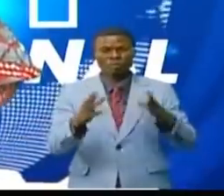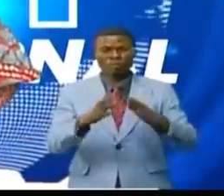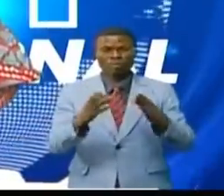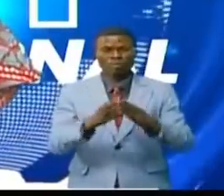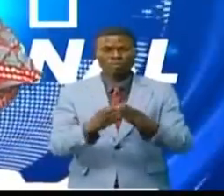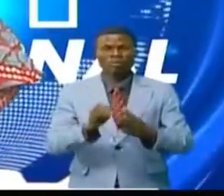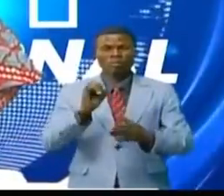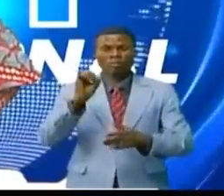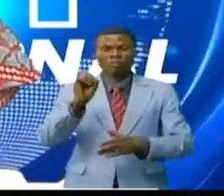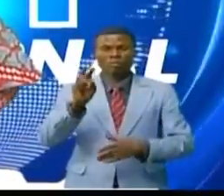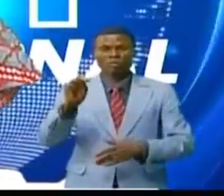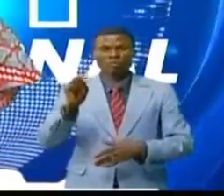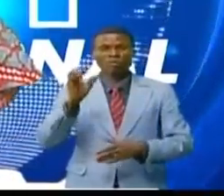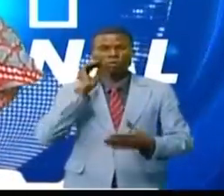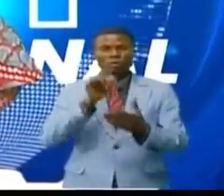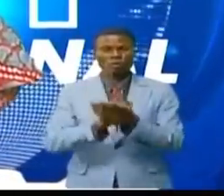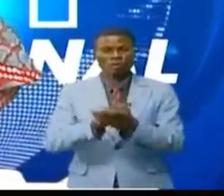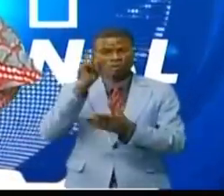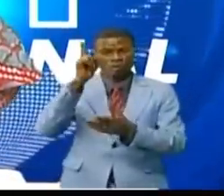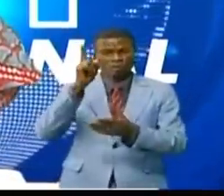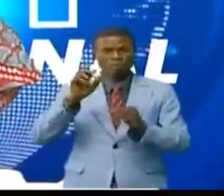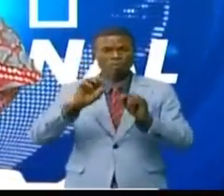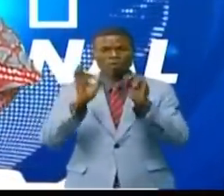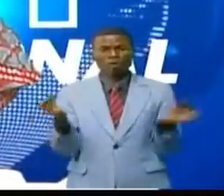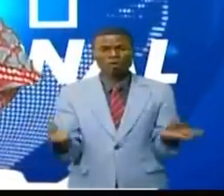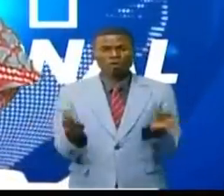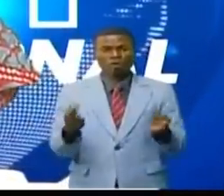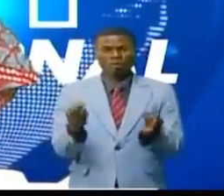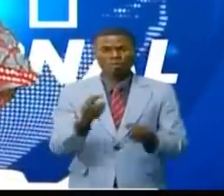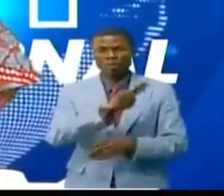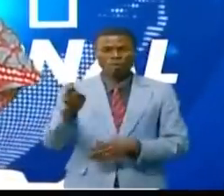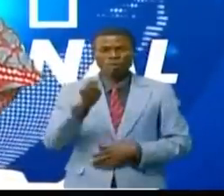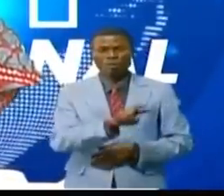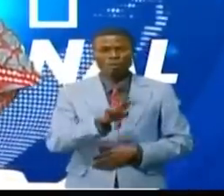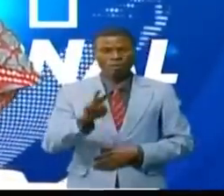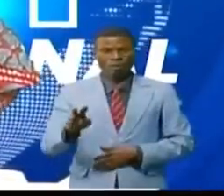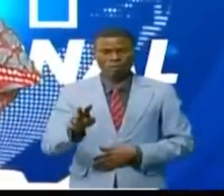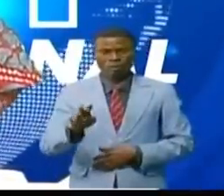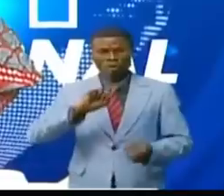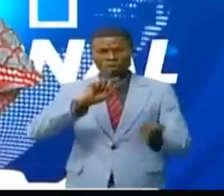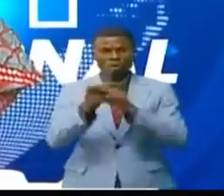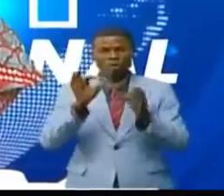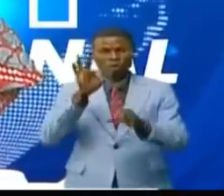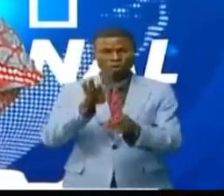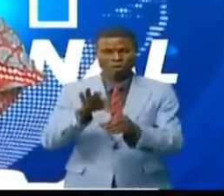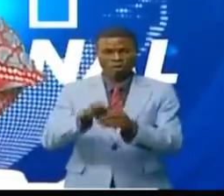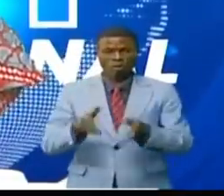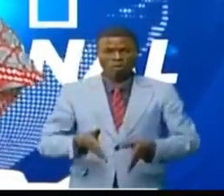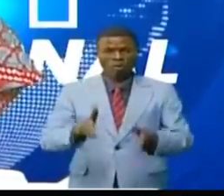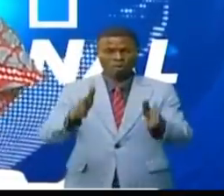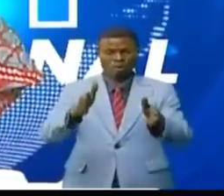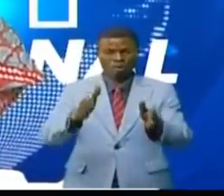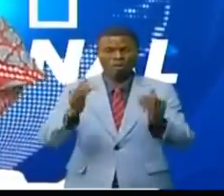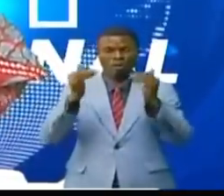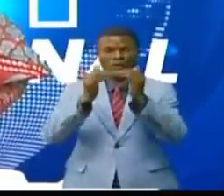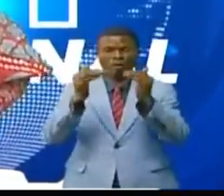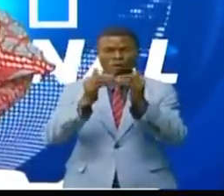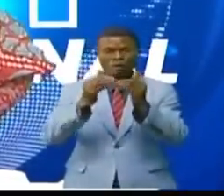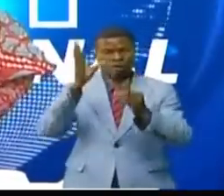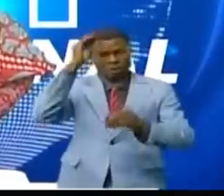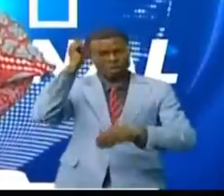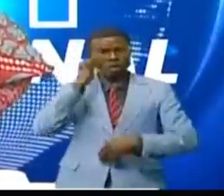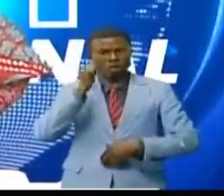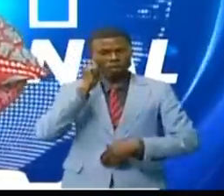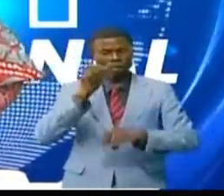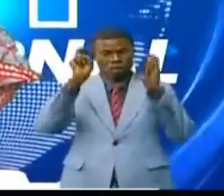l'ONU Femmes, a initié le premier café genre de la série 2022, réforme électorale sur le chemin de la parité. C'est le thème autour